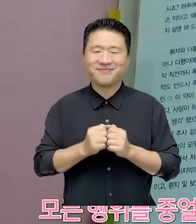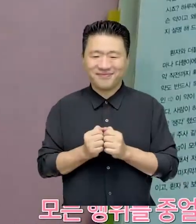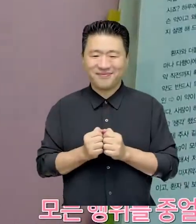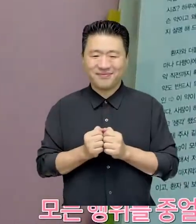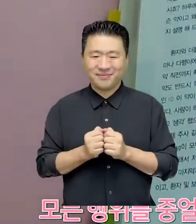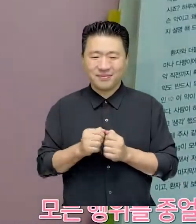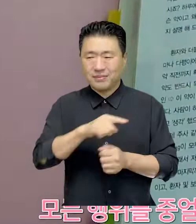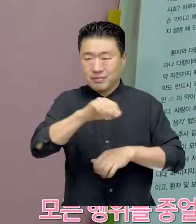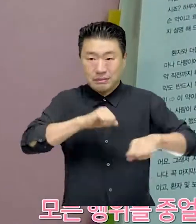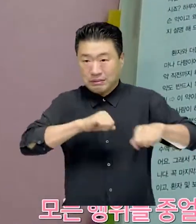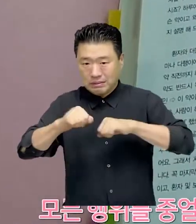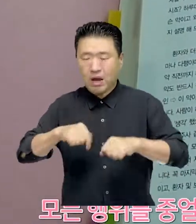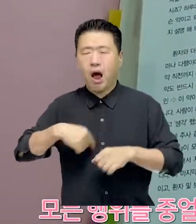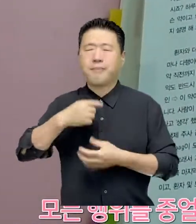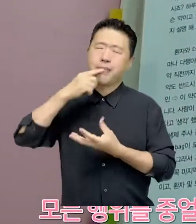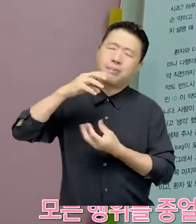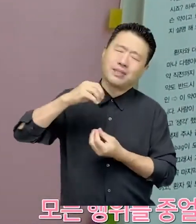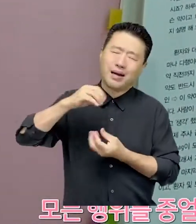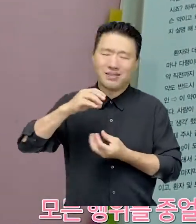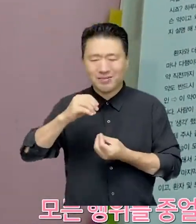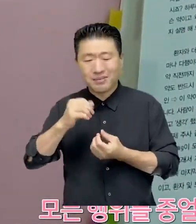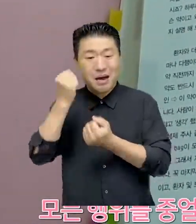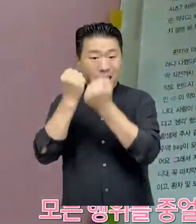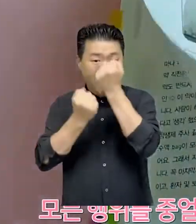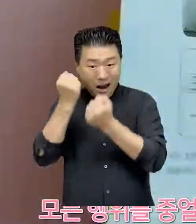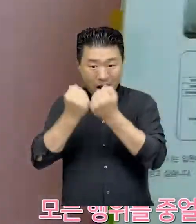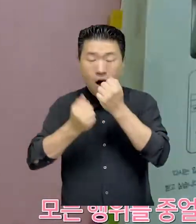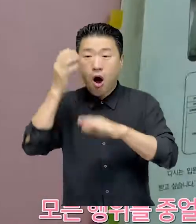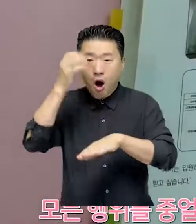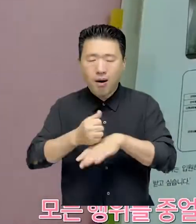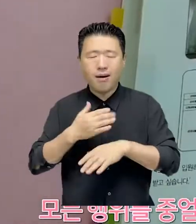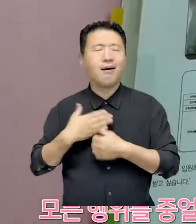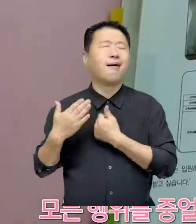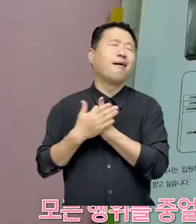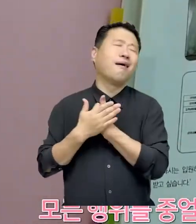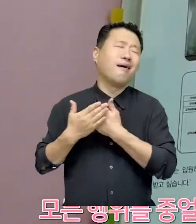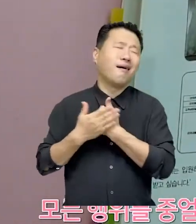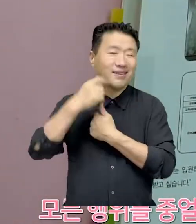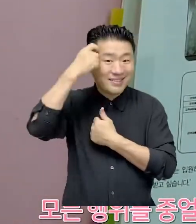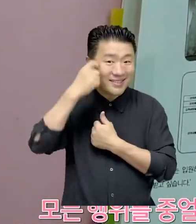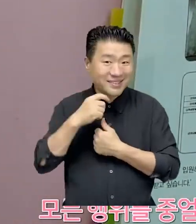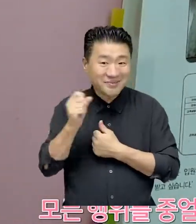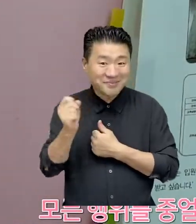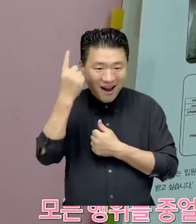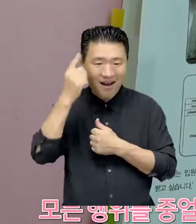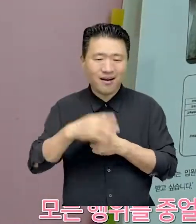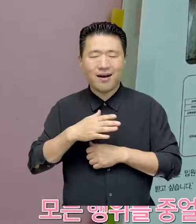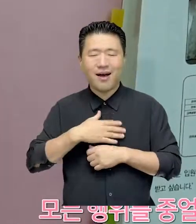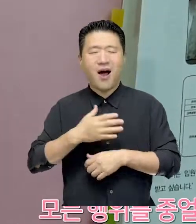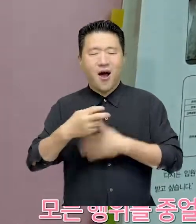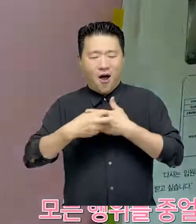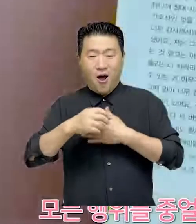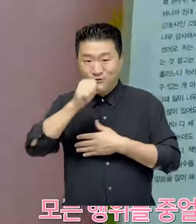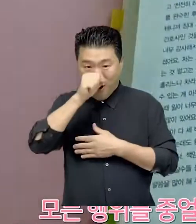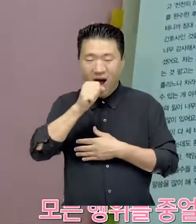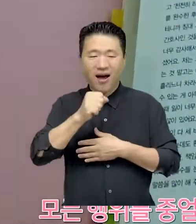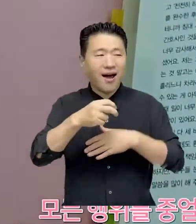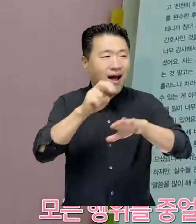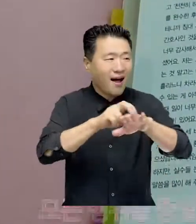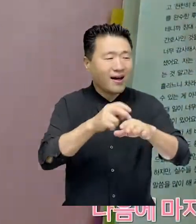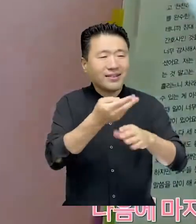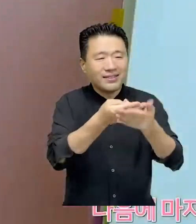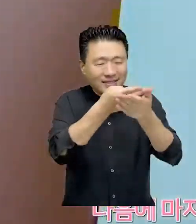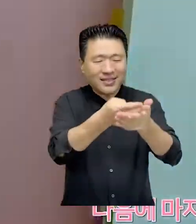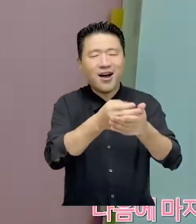싶어서 모든 행위를 중얼중얼 말로 설명하는 게 결국은 친절하게 느끼기 때문에 나에게도 좋고 환자에게